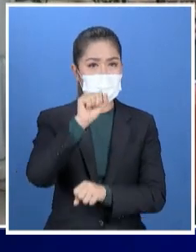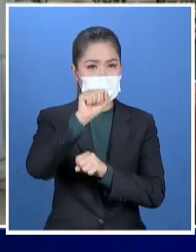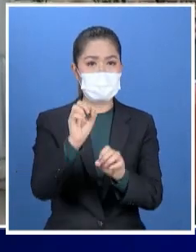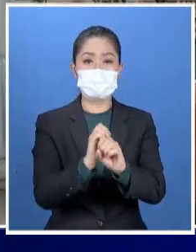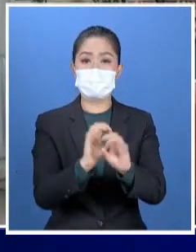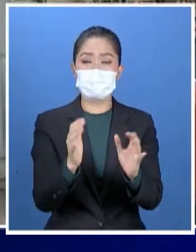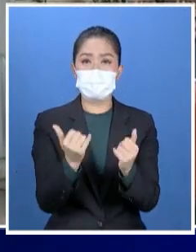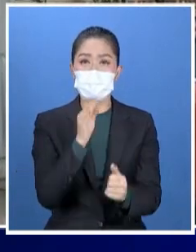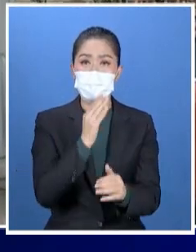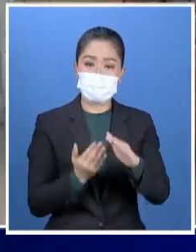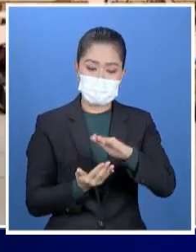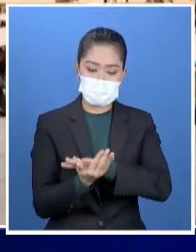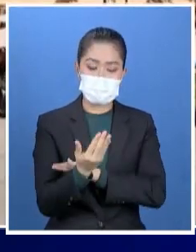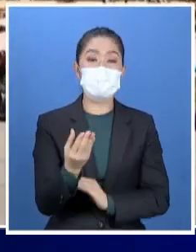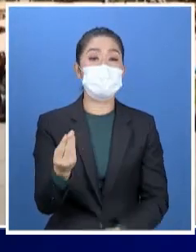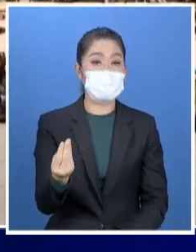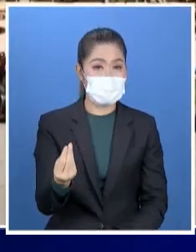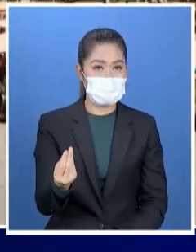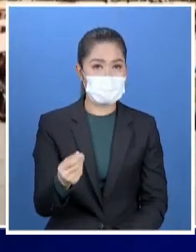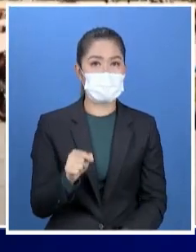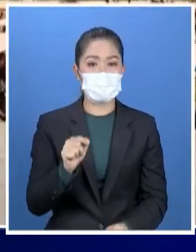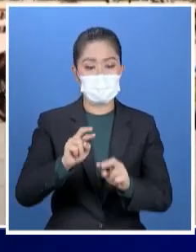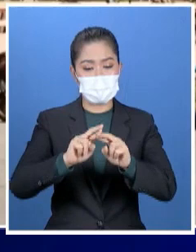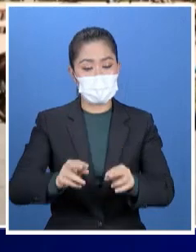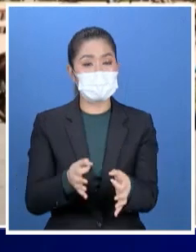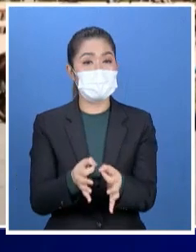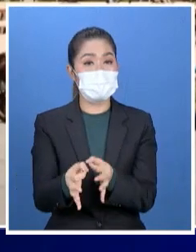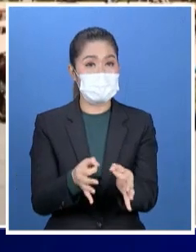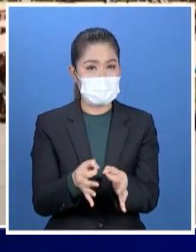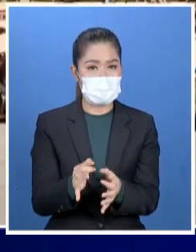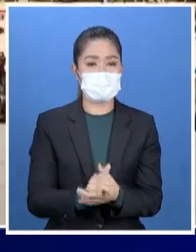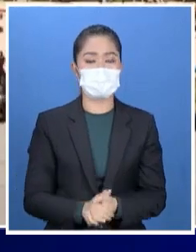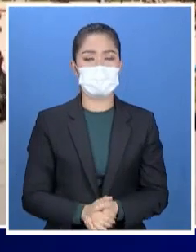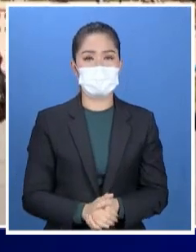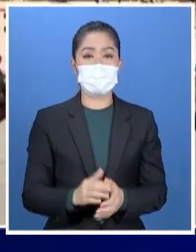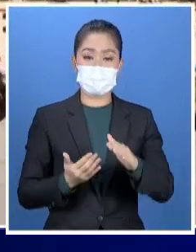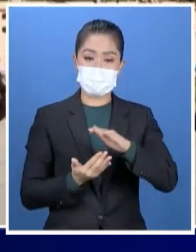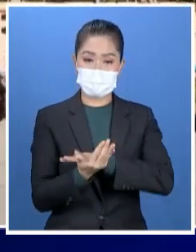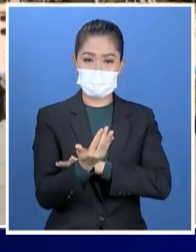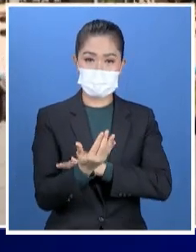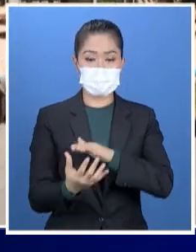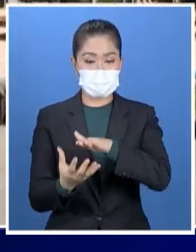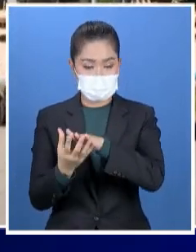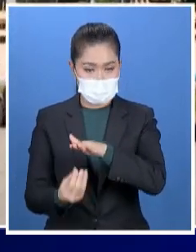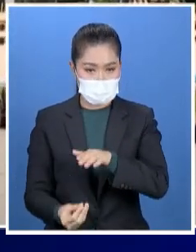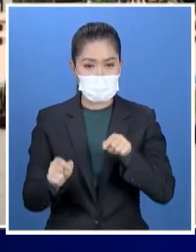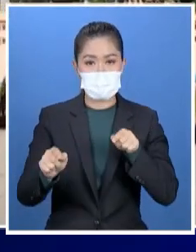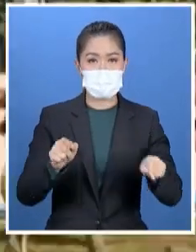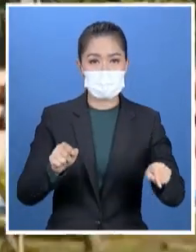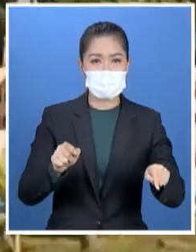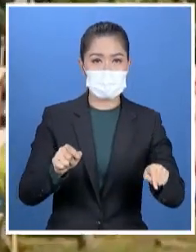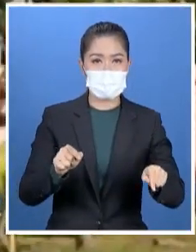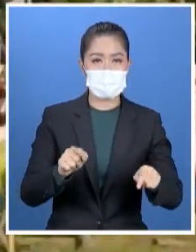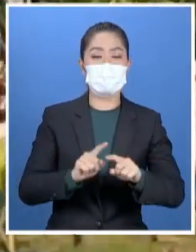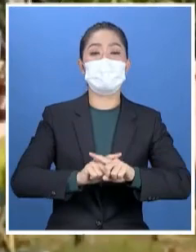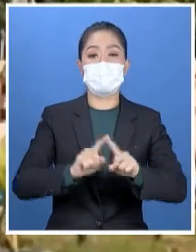นหน่อยว่าถ้าปริ้นเนี่ยมันเท่าไหร ่ ส่วนทางฝั่งร้านชี้แจงแบบนี้นะคะว่าปริ้นกับถ่ายเอกสารเนี่ยมันใช้ระบบ